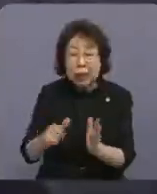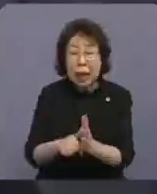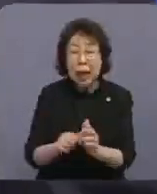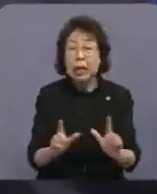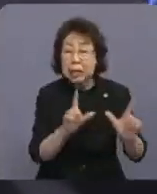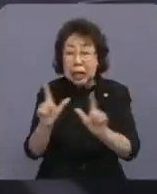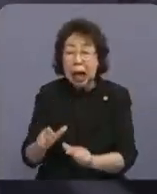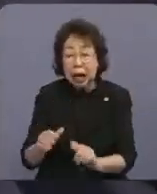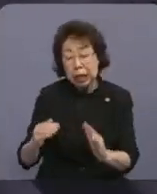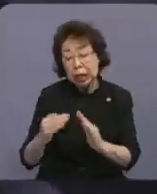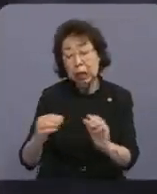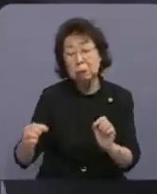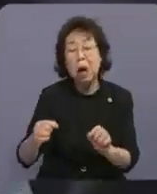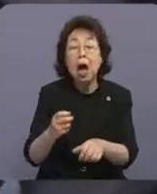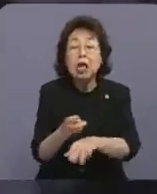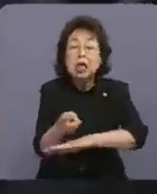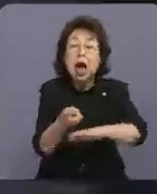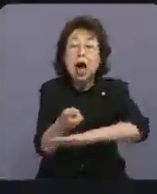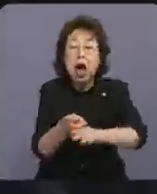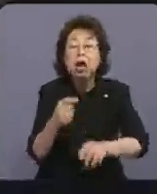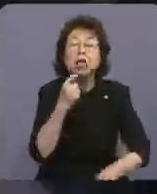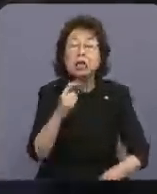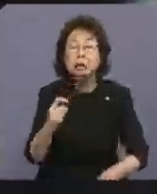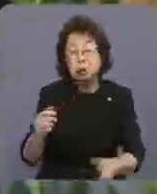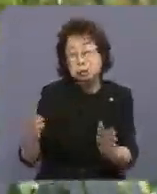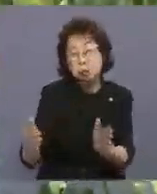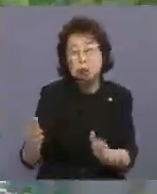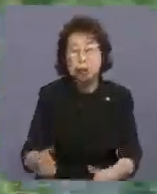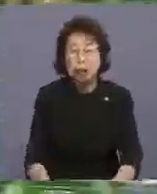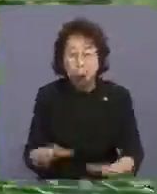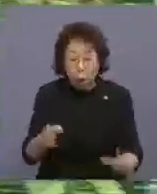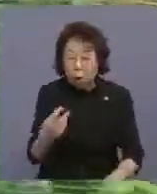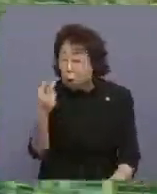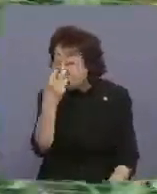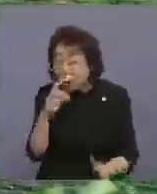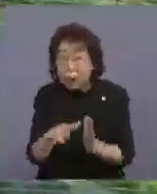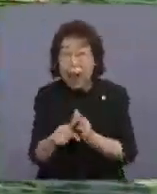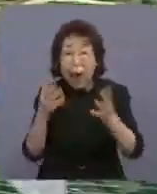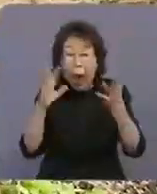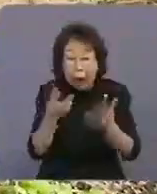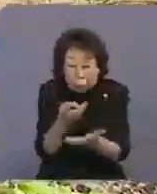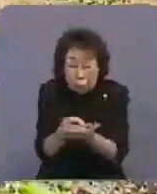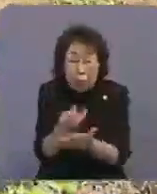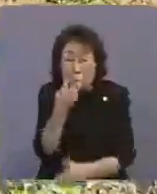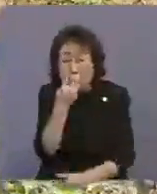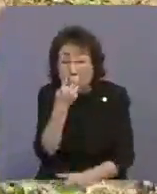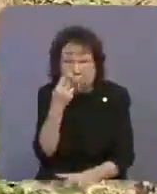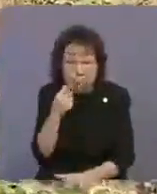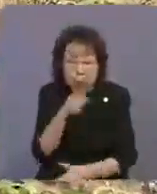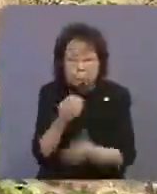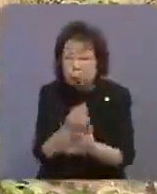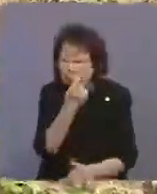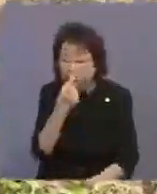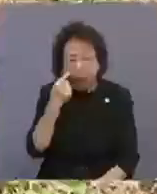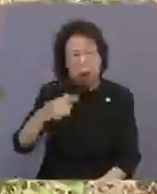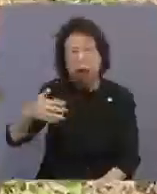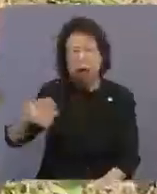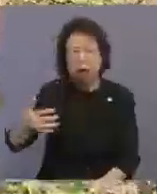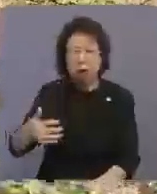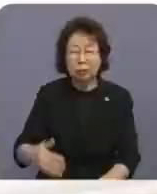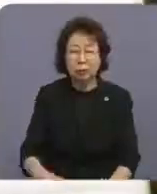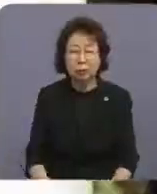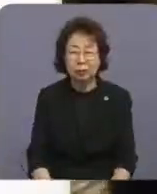곳과는 차로 10분 정도의 거리입니다. 하지만 오늘 수색에서는 영아의 시신으로 추정되는 증거물을 찾지는